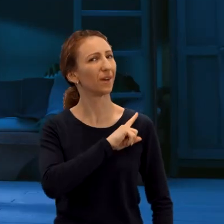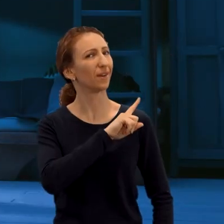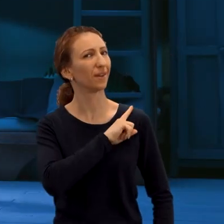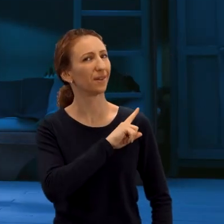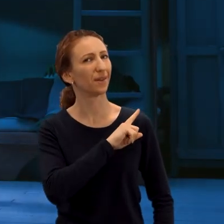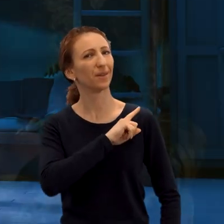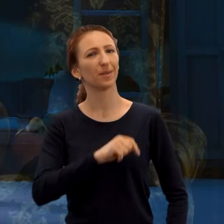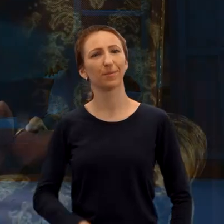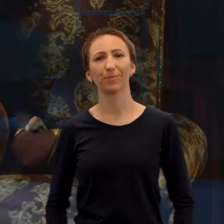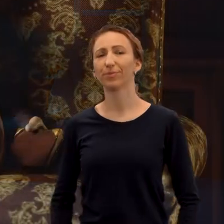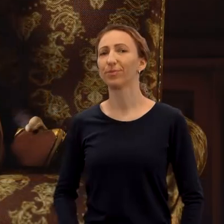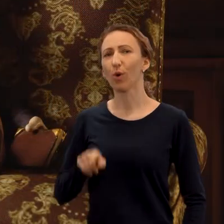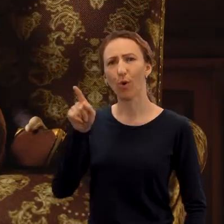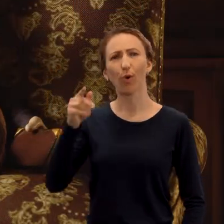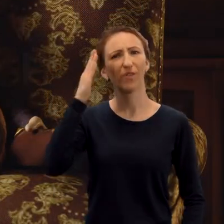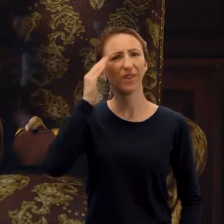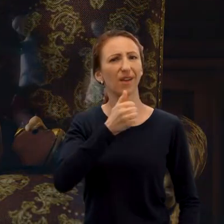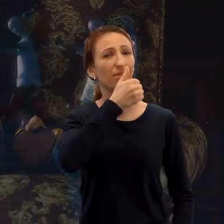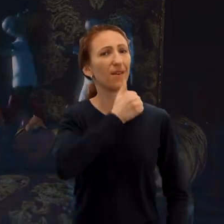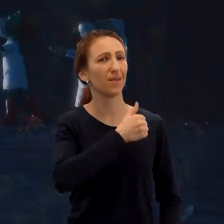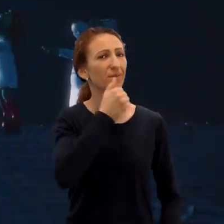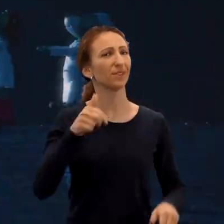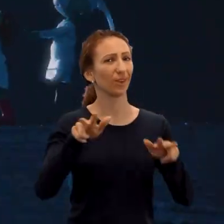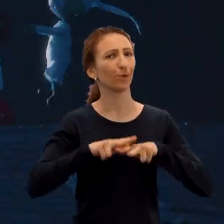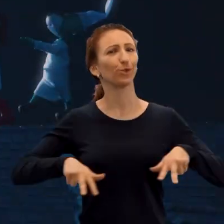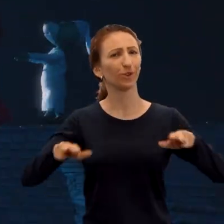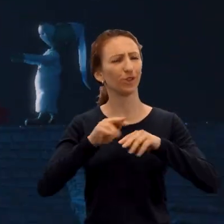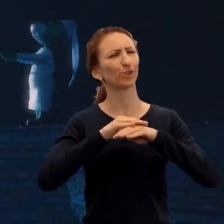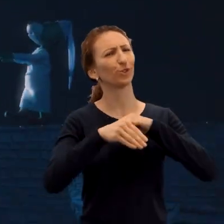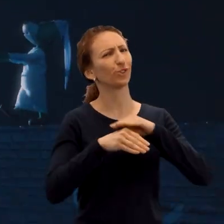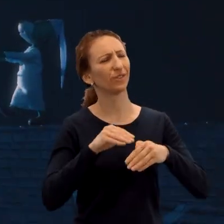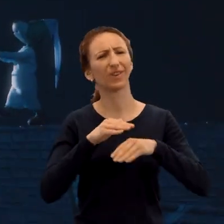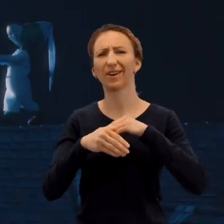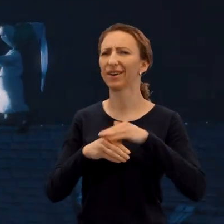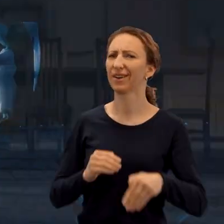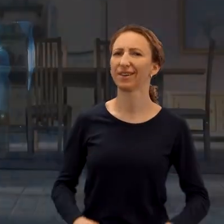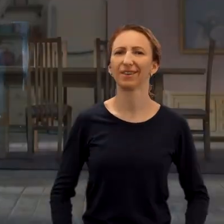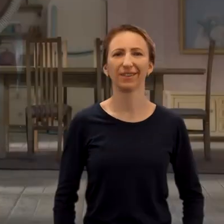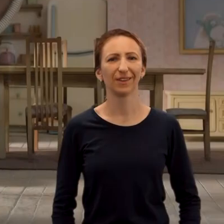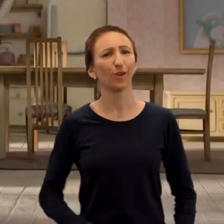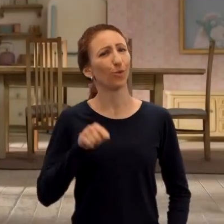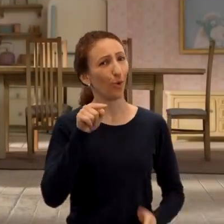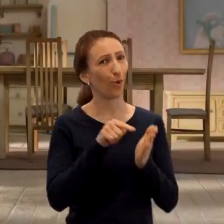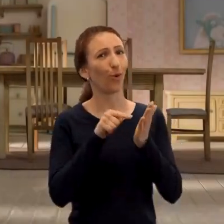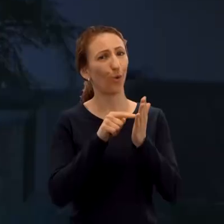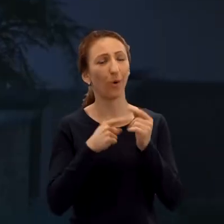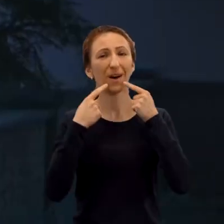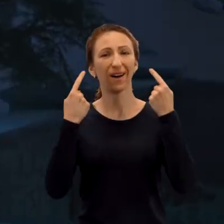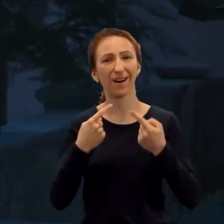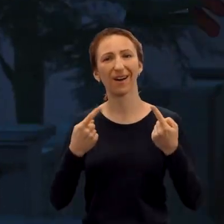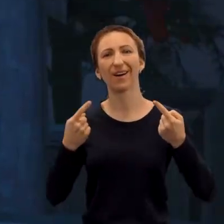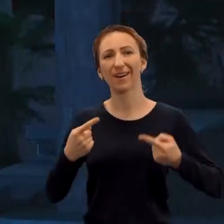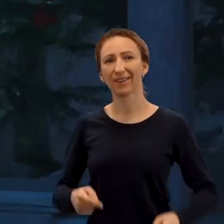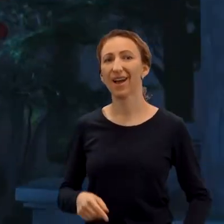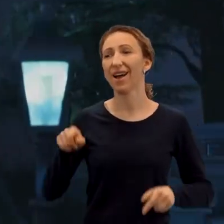samotne godziny, zna sekret szczęśliwej rodziny. W bajce